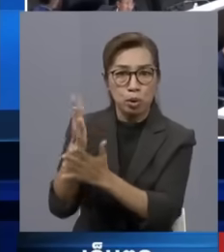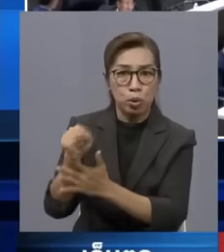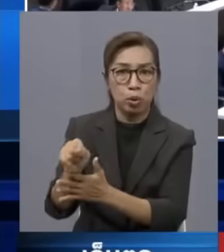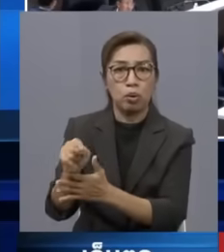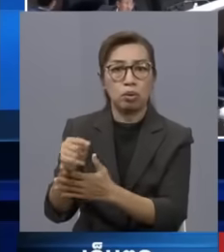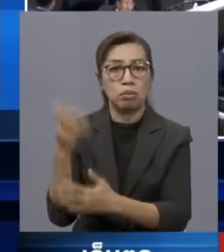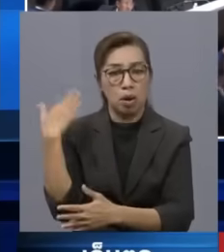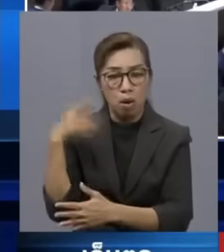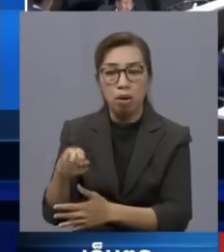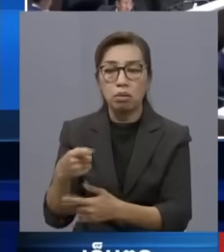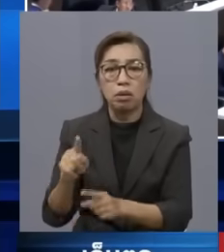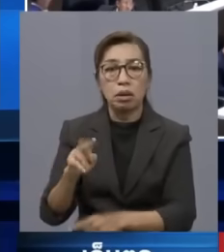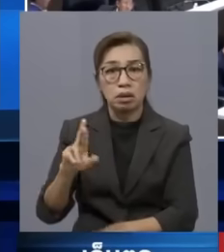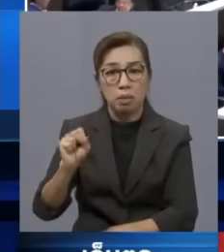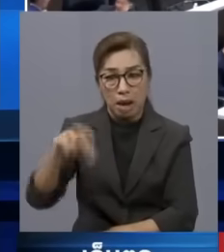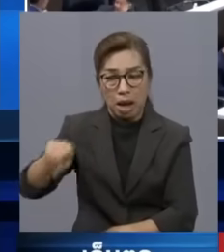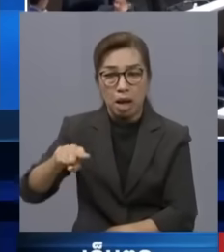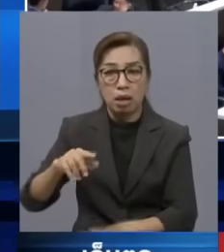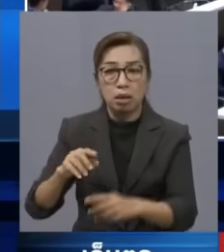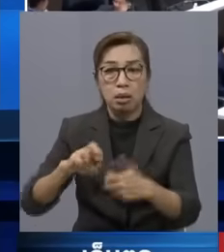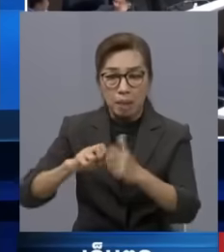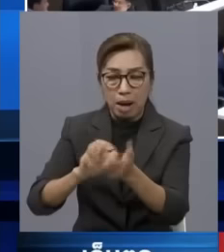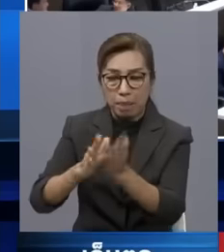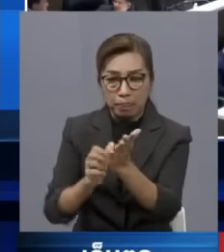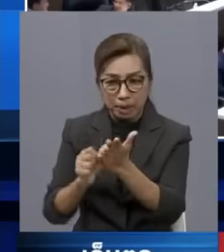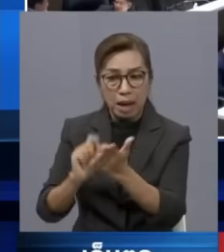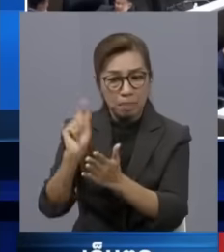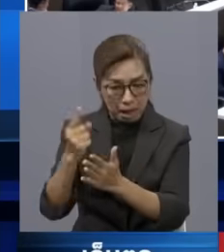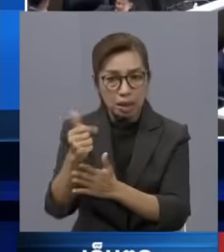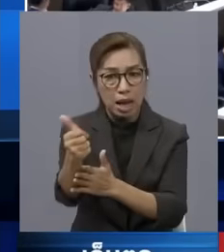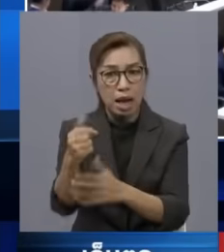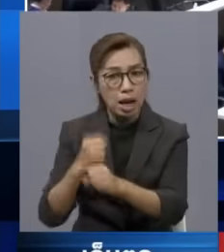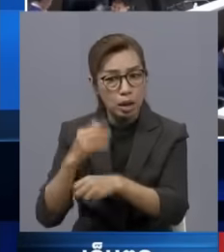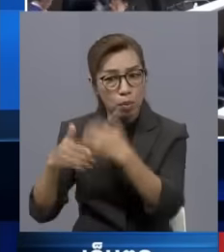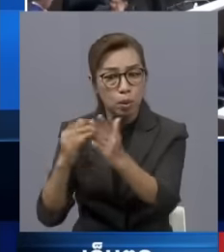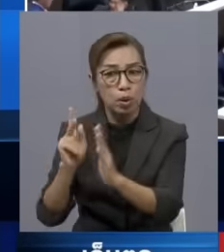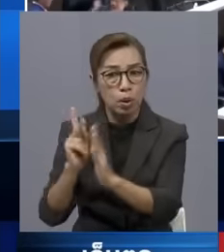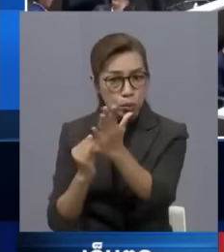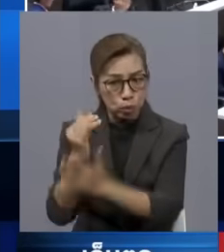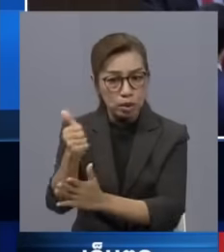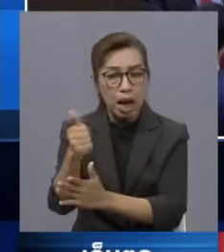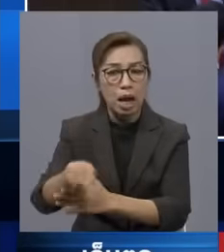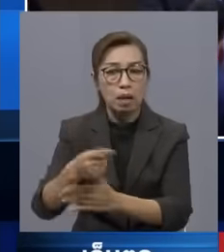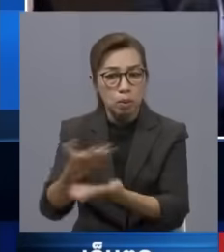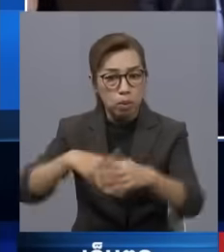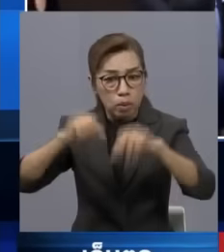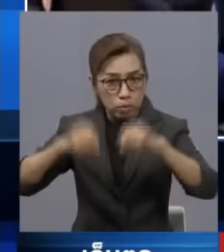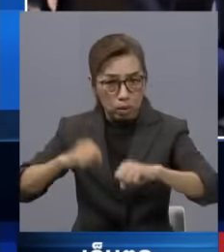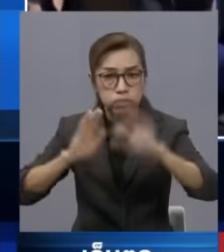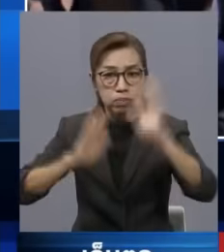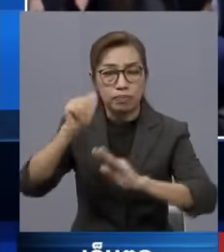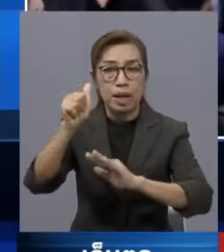โดยหลักการทั้งหมดรัฐสภามีอำนาจที่จะแก้ไขปรับปรุงพร้อมที่จะเดินหน้าให้ทางรัฐสภาเนี่ยลงมติชี้ขาดในเรื่องนี้ด้วยนะครับ